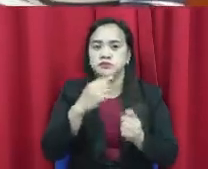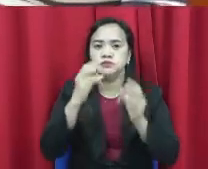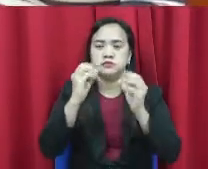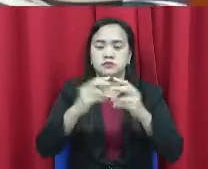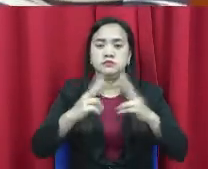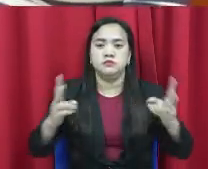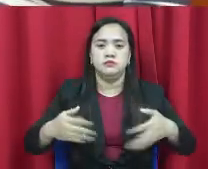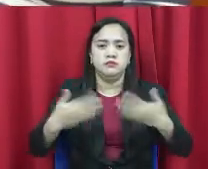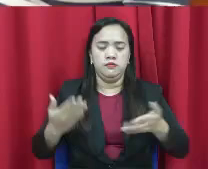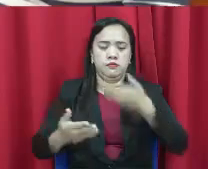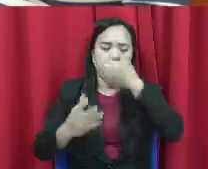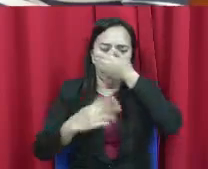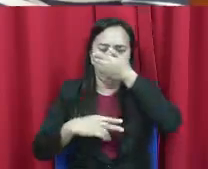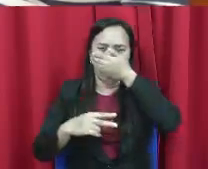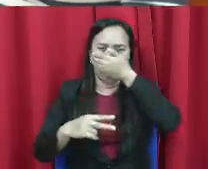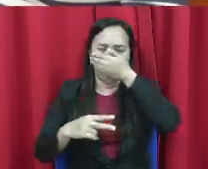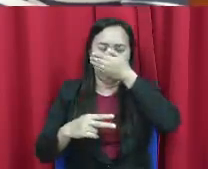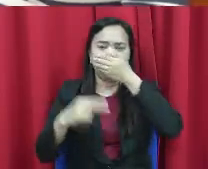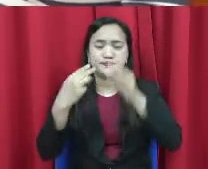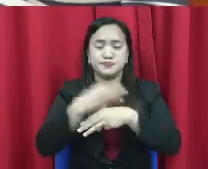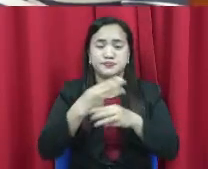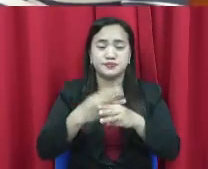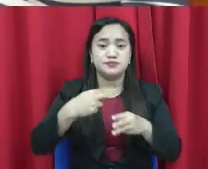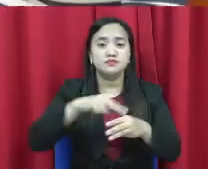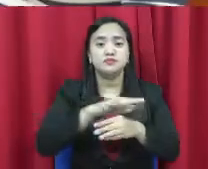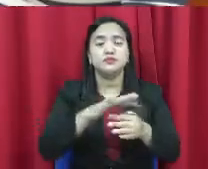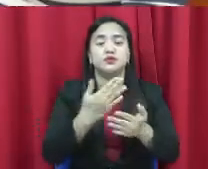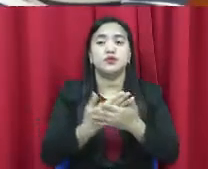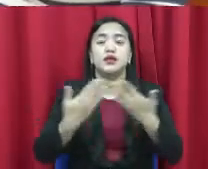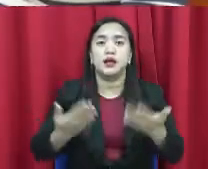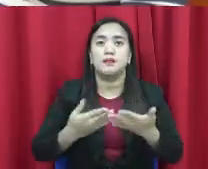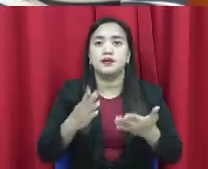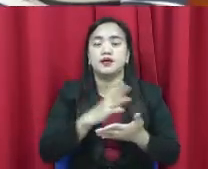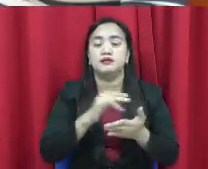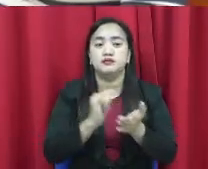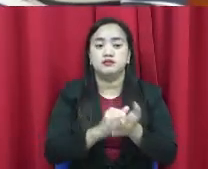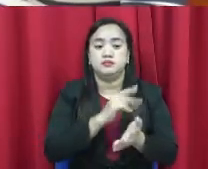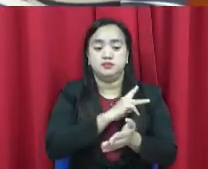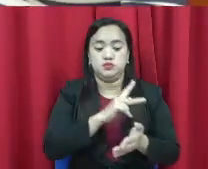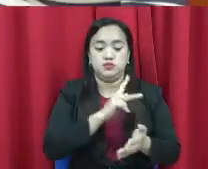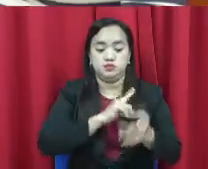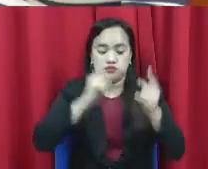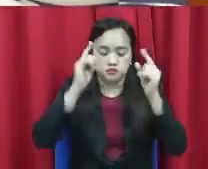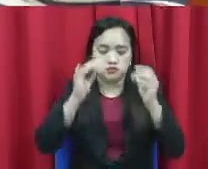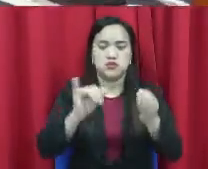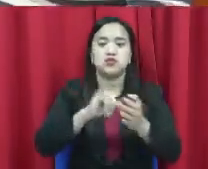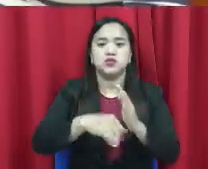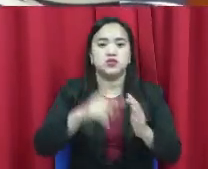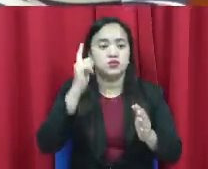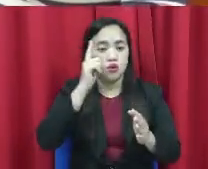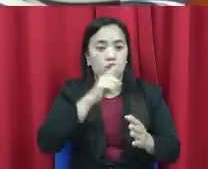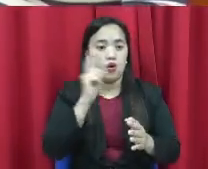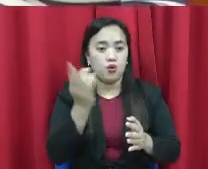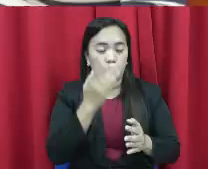o Yun ba talaga ang ano natin baka yung decisyon mo at personal na ginawa mo ay para lang sa'yo tama o hindi na kasama ang